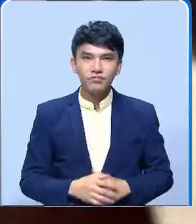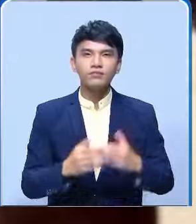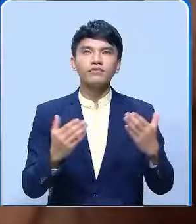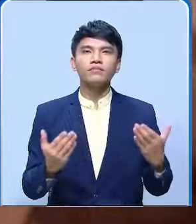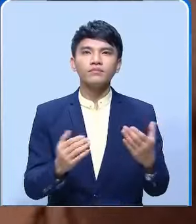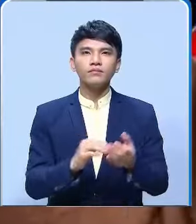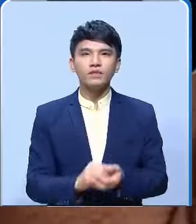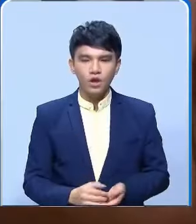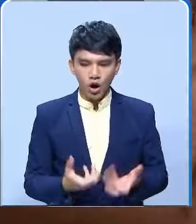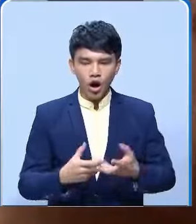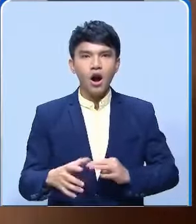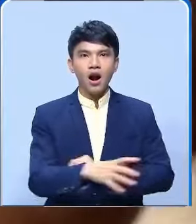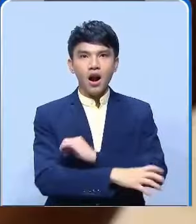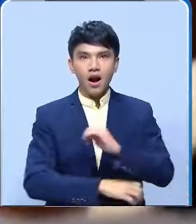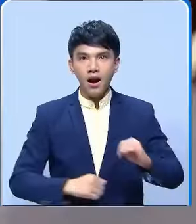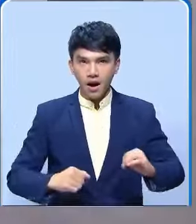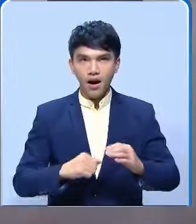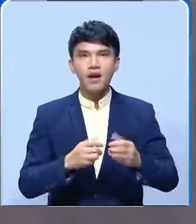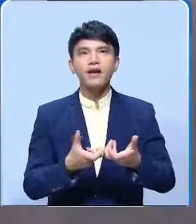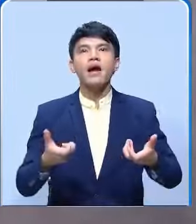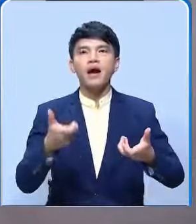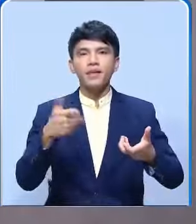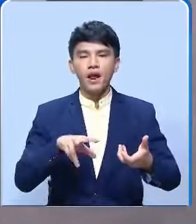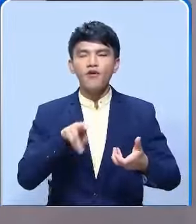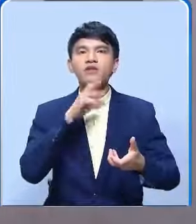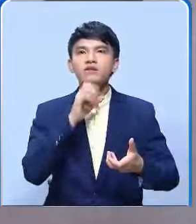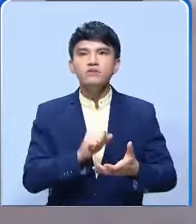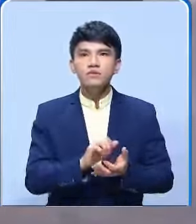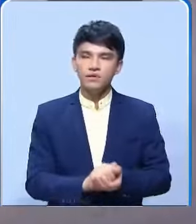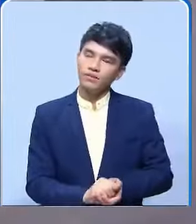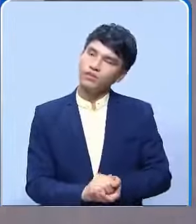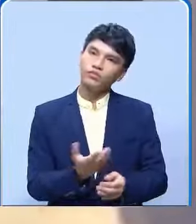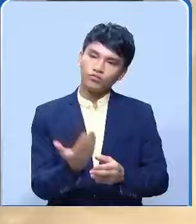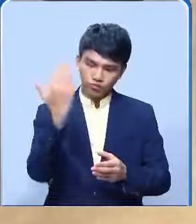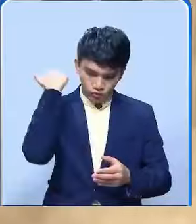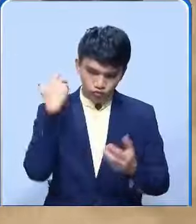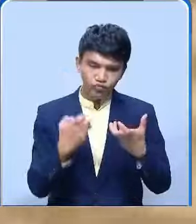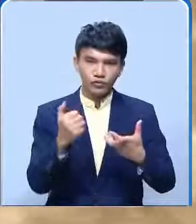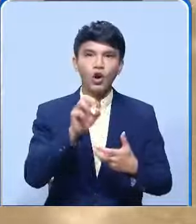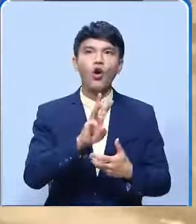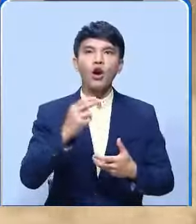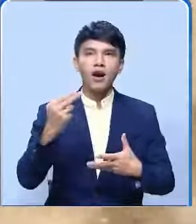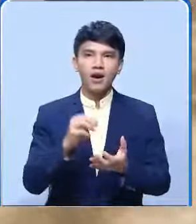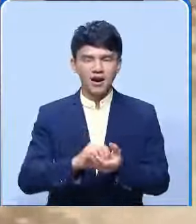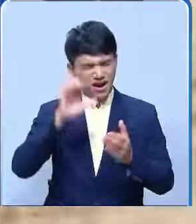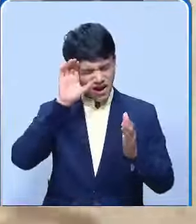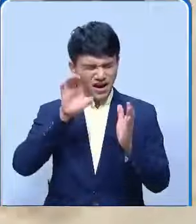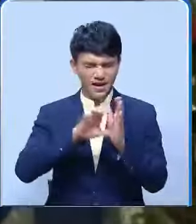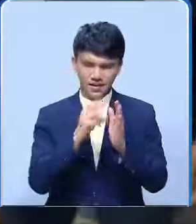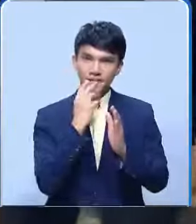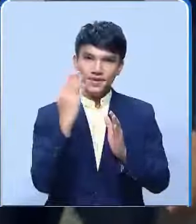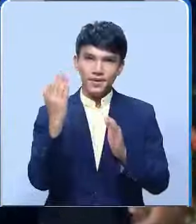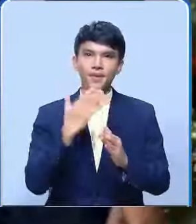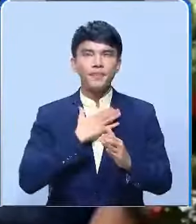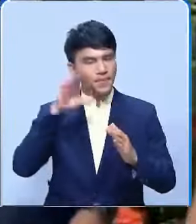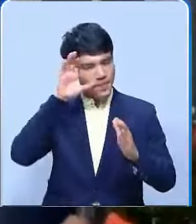พย์ภายในบ้านของแฟนหนุ่มซึ่งก็เลิกกันไปแล้วเป็นแฟนเก่านั่นแหละครับครั้งนั้นเนี่ยได้ทรัพย์สินไป 60,000 บาทก็คือภาพจากกล้องวงจรปิดที่เราเห็น